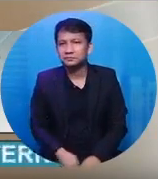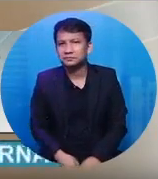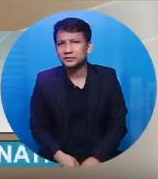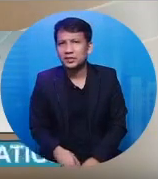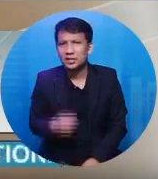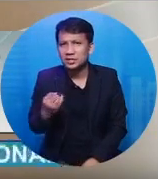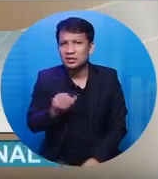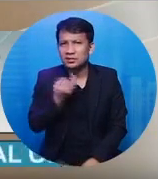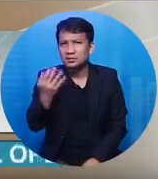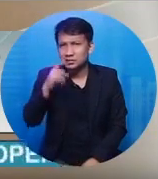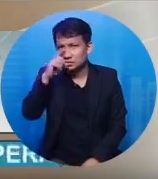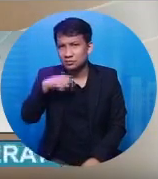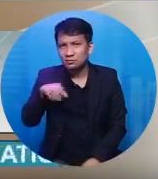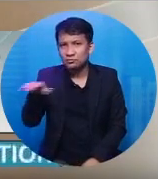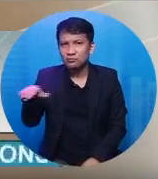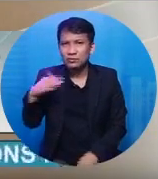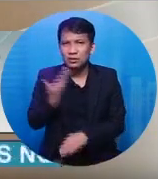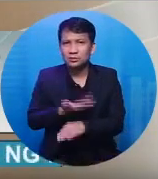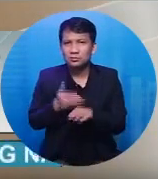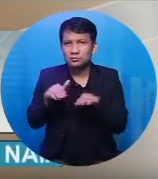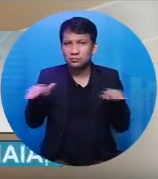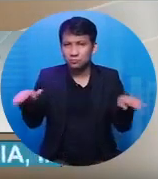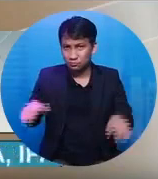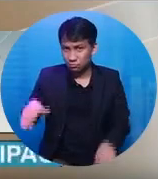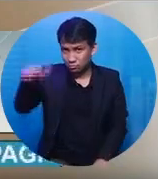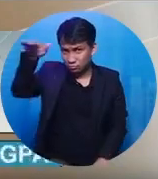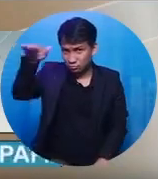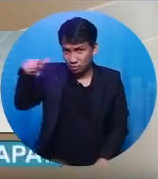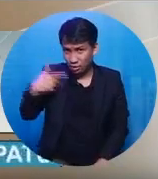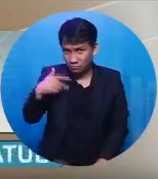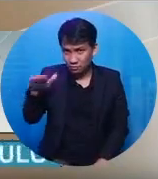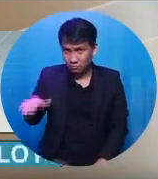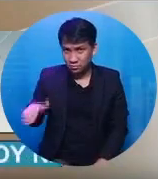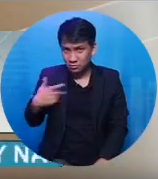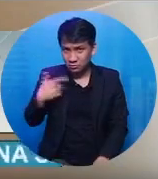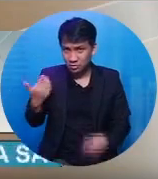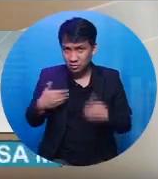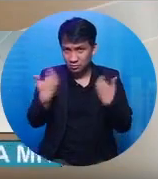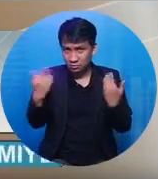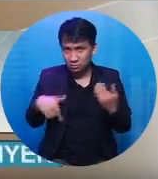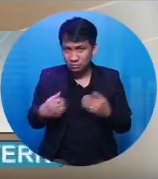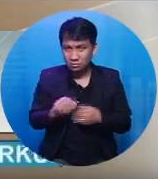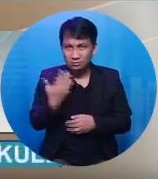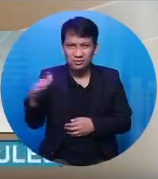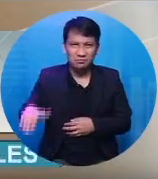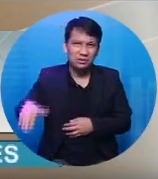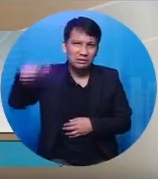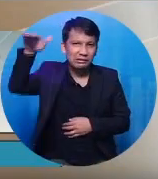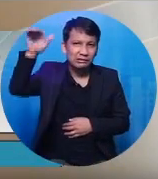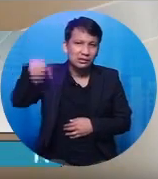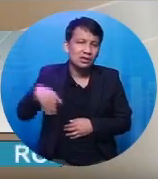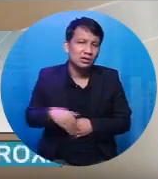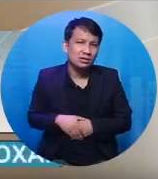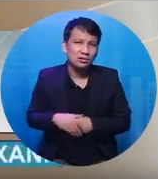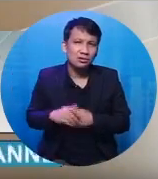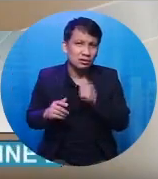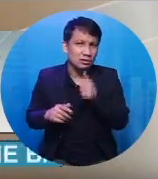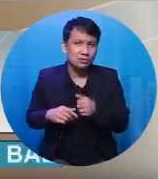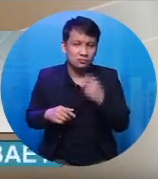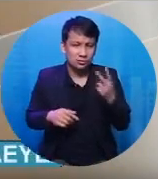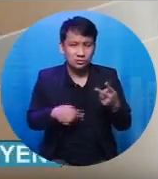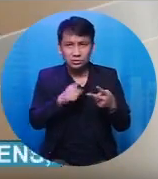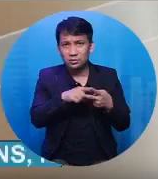Ilan taon po yung mga anak niyo, ma'am? Malalaki na o meron pa kayong bahat mga minor de edad? Malalaki na po. Pero may